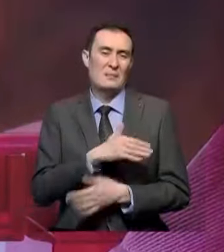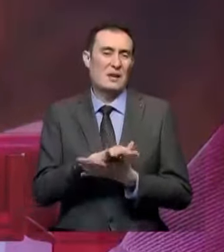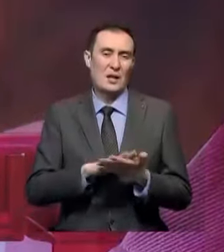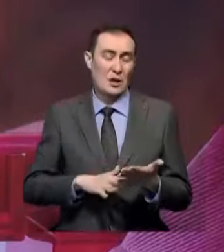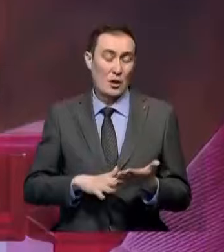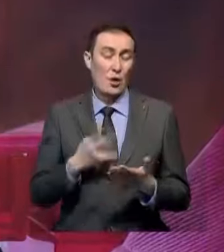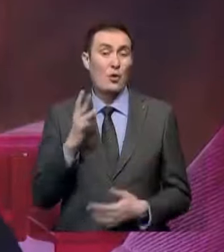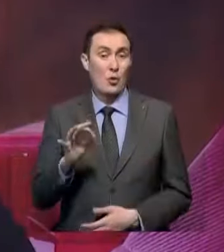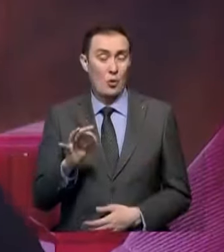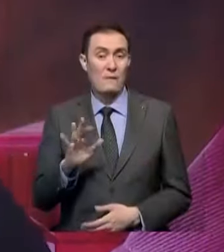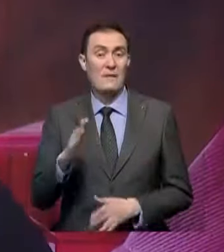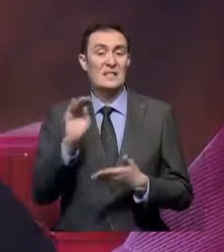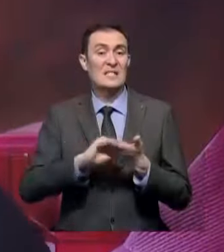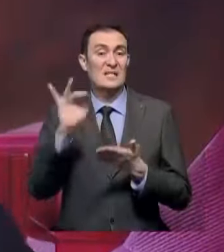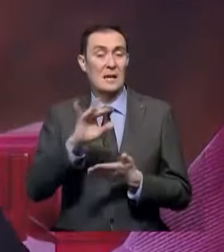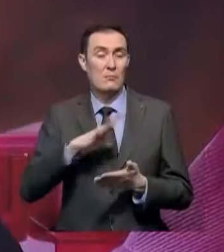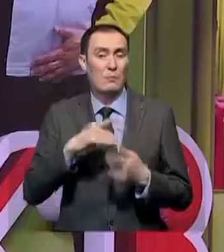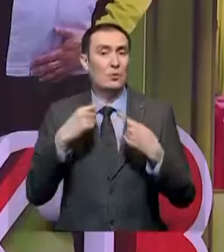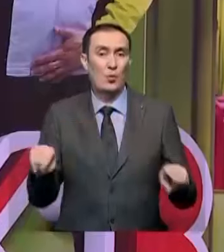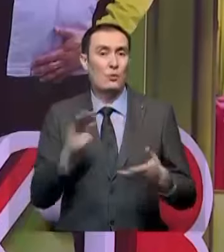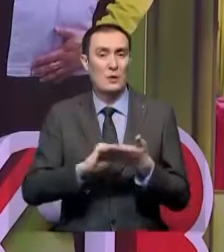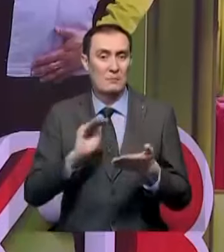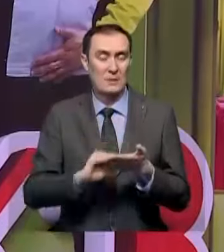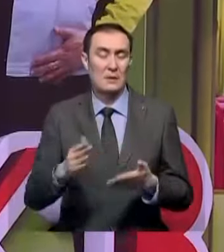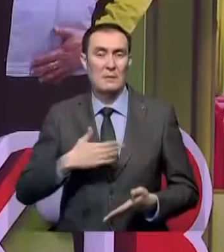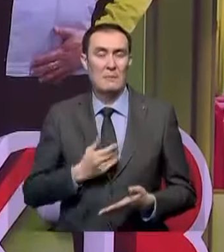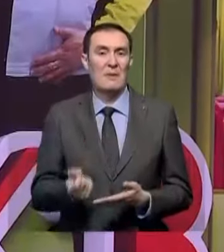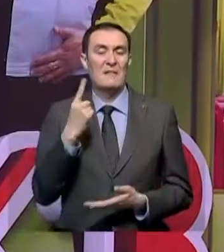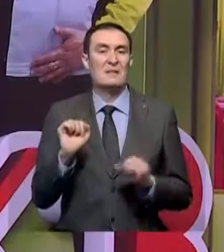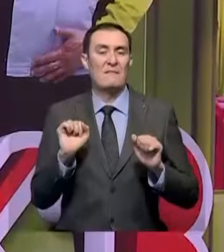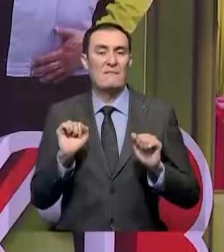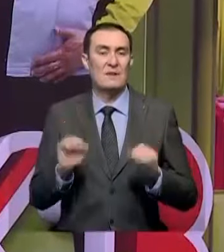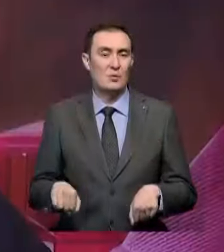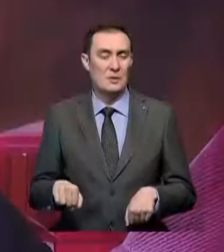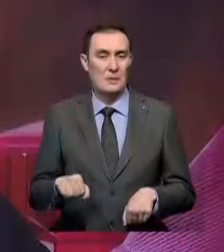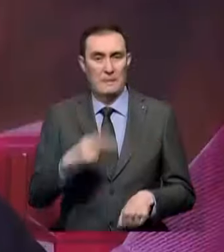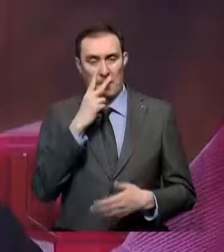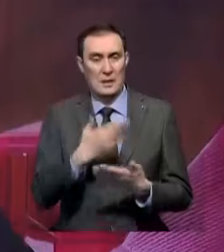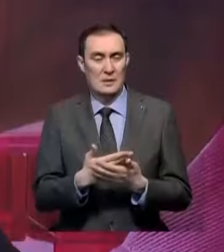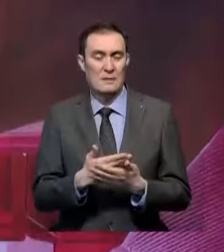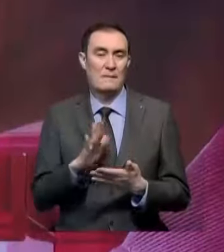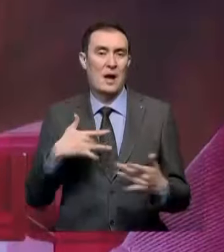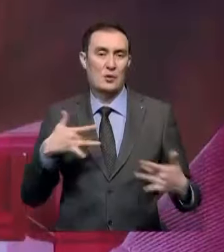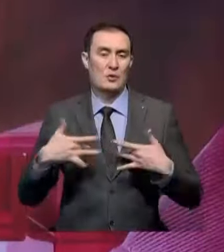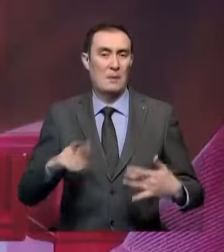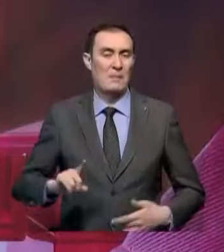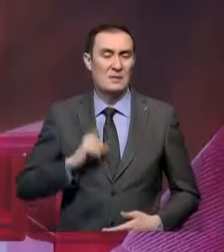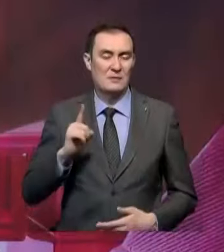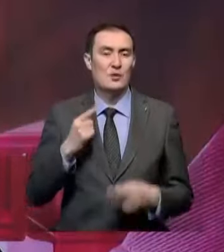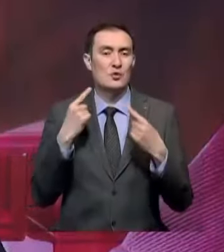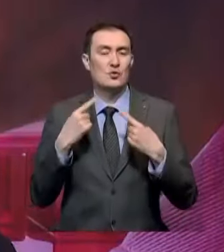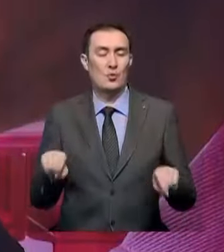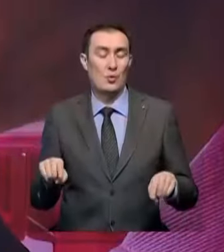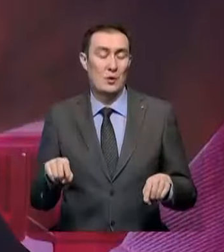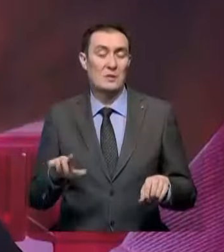чего-то. Но сценарий был написан по-другому. Для меня появилась возможность показаться, проявить себя в актерском мастерстве с других